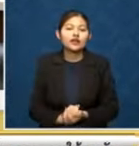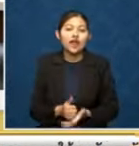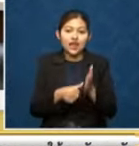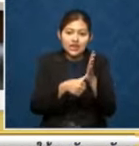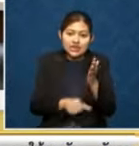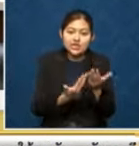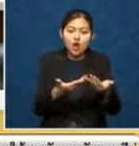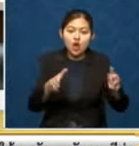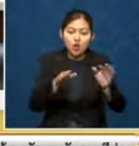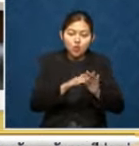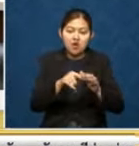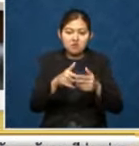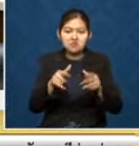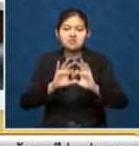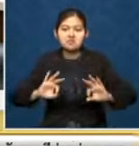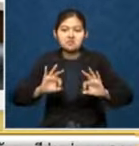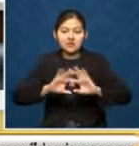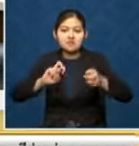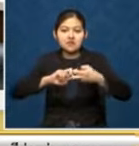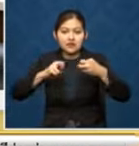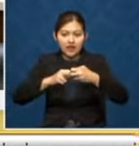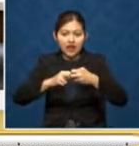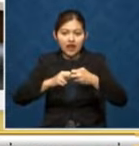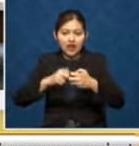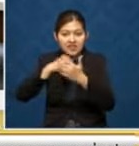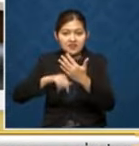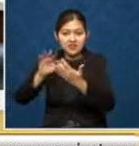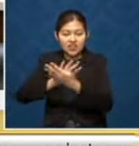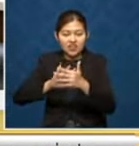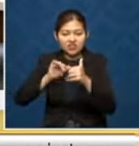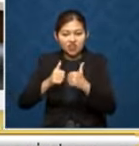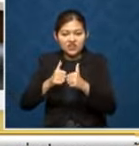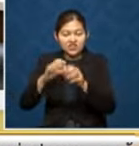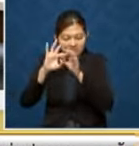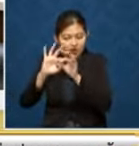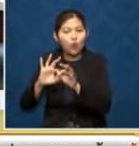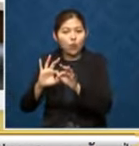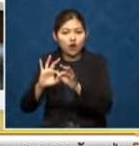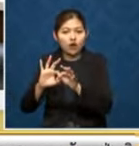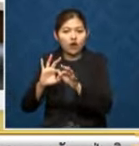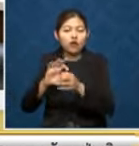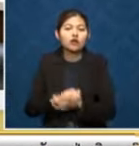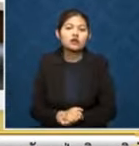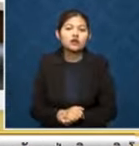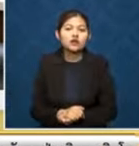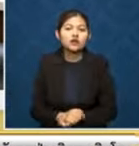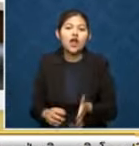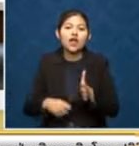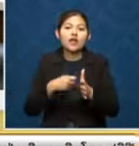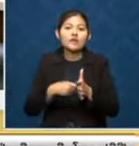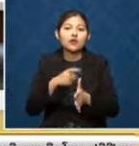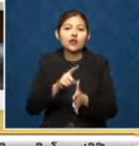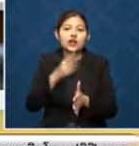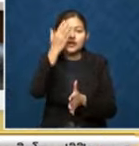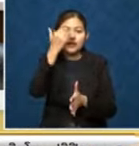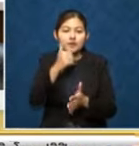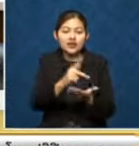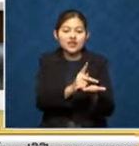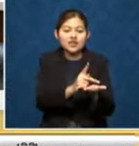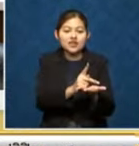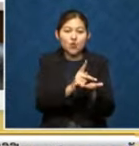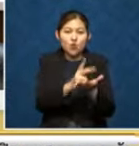เรือนครับถือเป็นปัญหาใหญ่ของประเทศและขณะนี้ก็น่ากังวลมากยิ่งขึ้นสำหรับสาเหตุที่ทำให้คนเป็นหนี้มากขึ้นก็มี